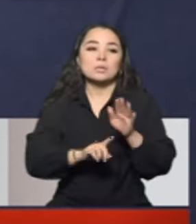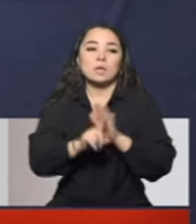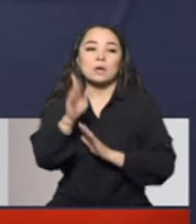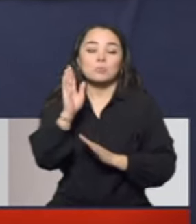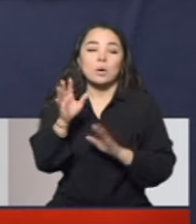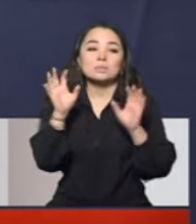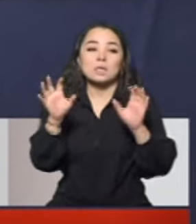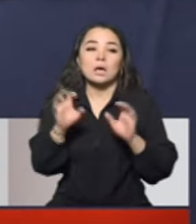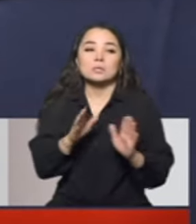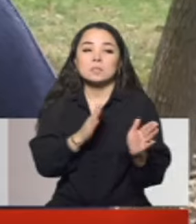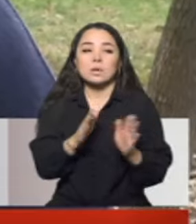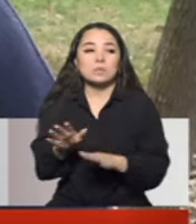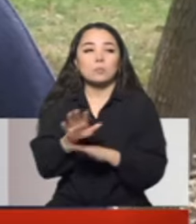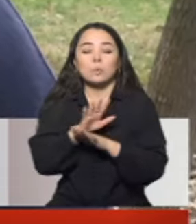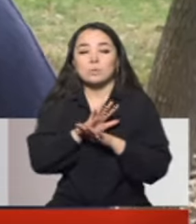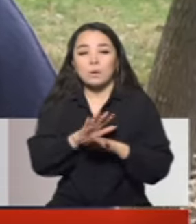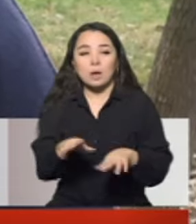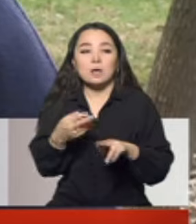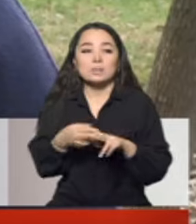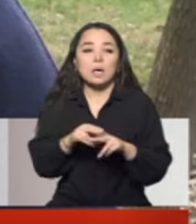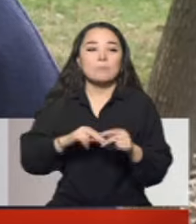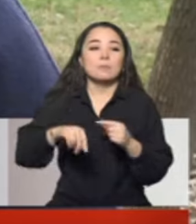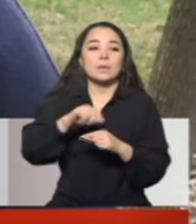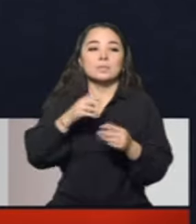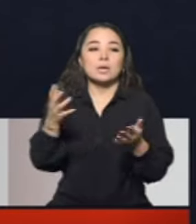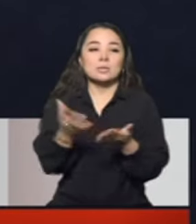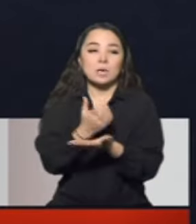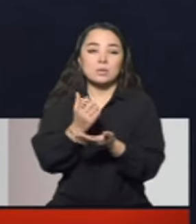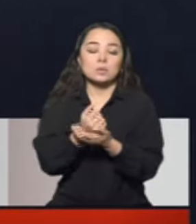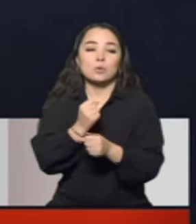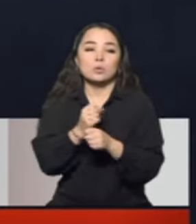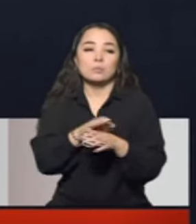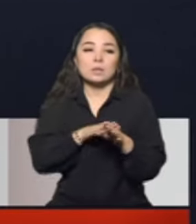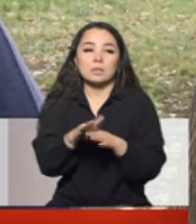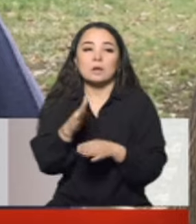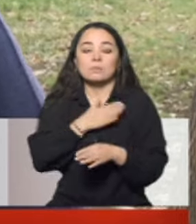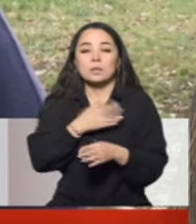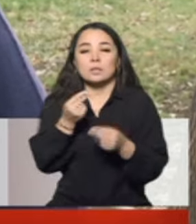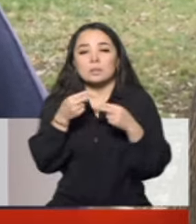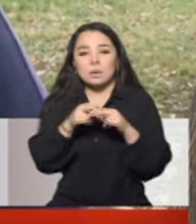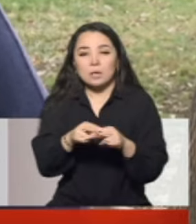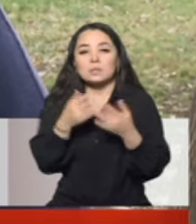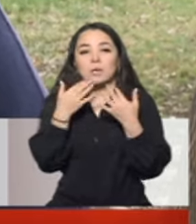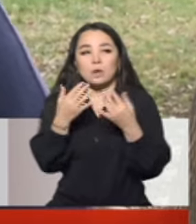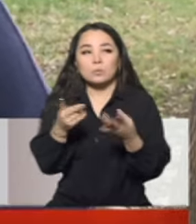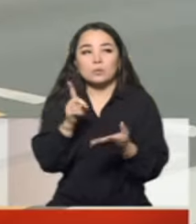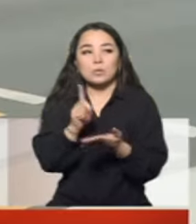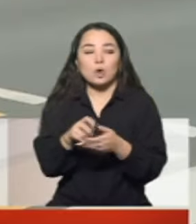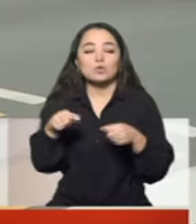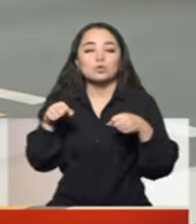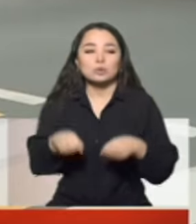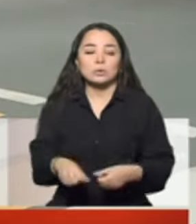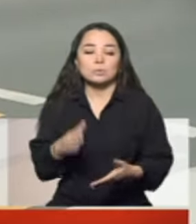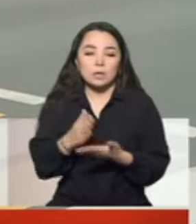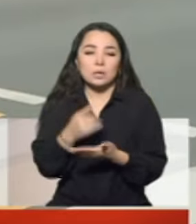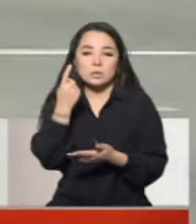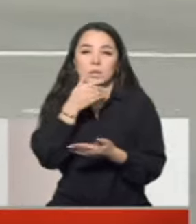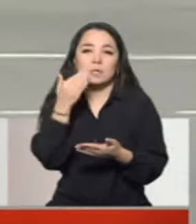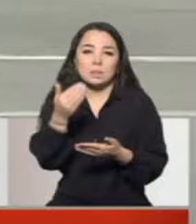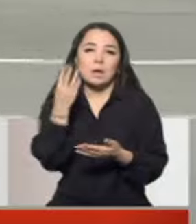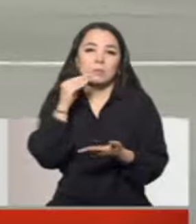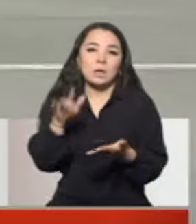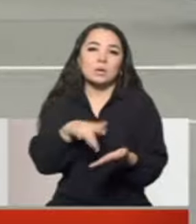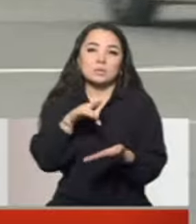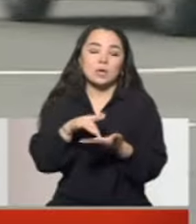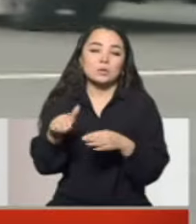Ол заңмен реттелмеген. Бұл жаңа бизнестің табысының көзі. Біз ақша салдық па, есебін талап етуге құқығымыз бар. Осы ретте алматылықтар